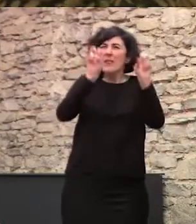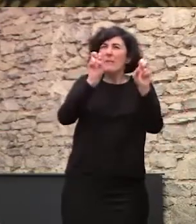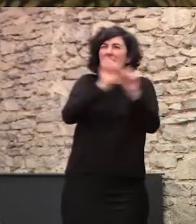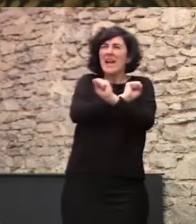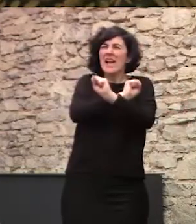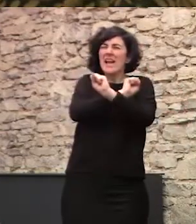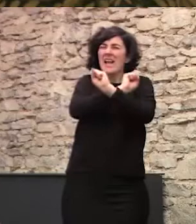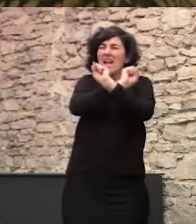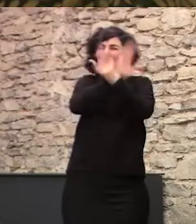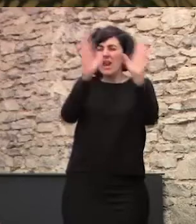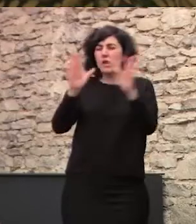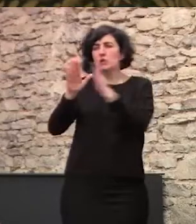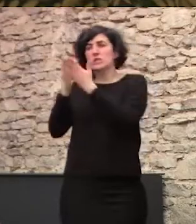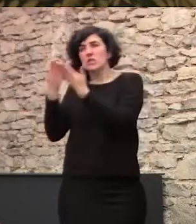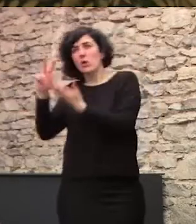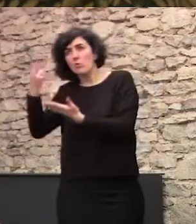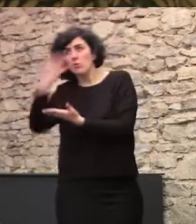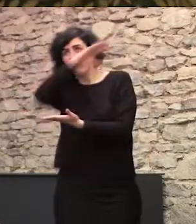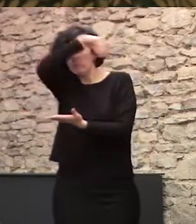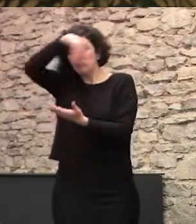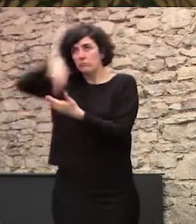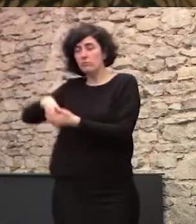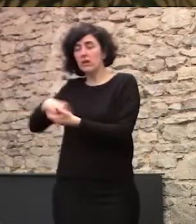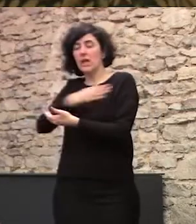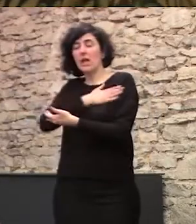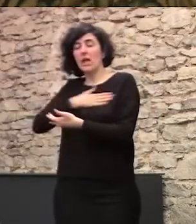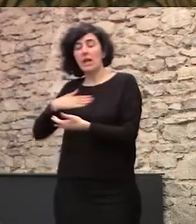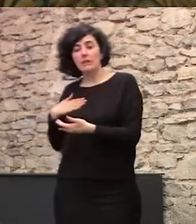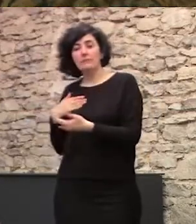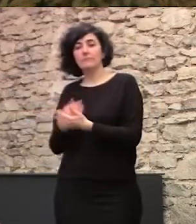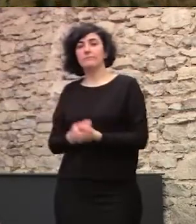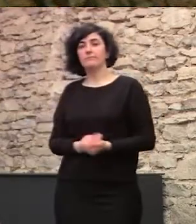zenuela bigarren liburu hortan azaltzedin edo gertatzedin?